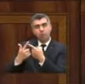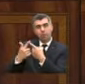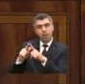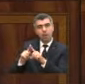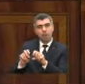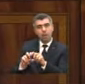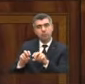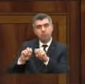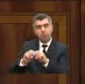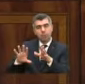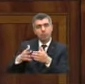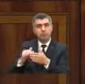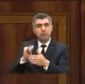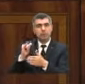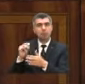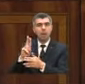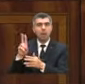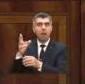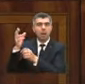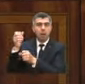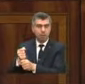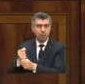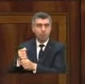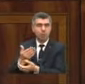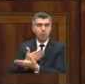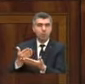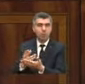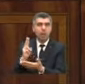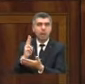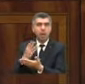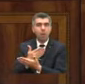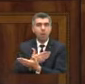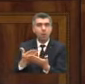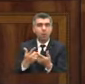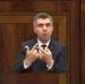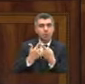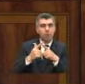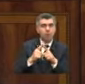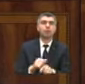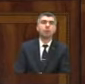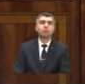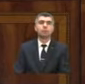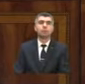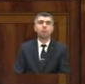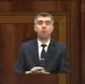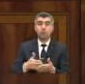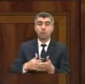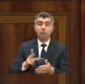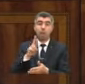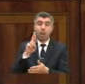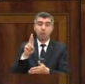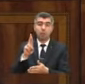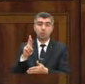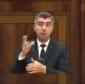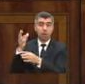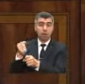جلالة الملك محمد السادس نصره الله بثبات وإقدام على كافة الأصعدة والمجالات، حيث ارتأى جلالته أن